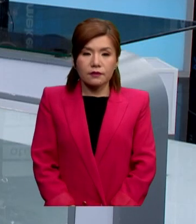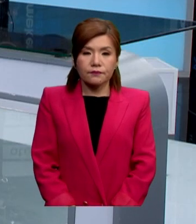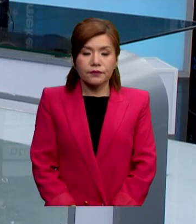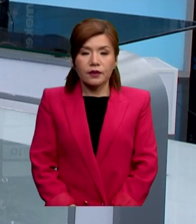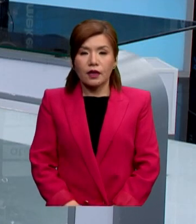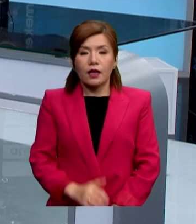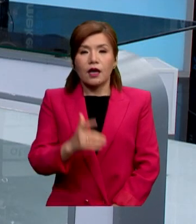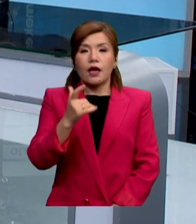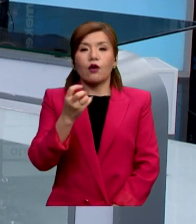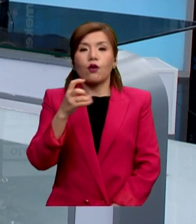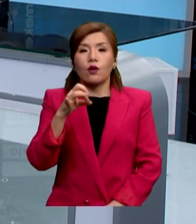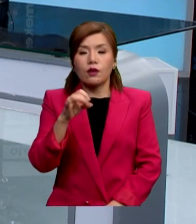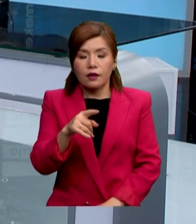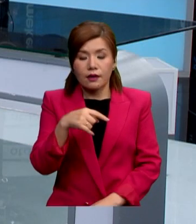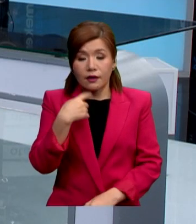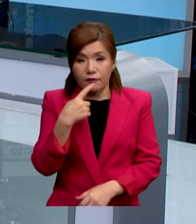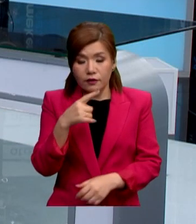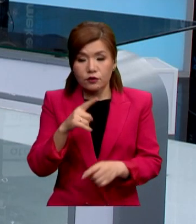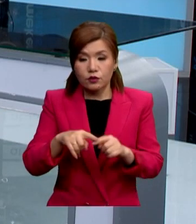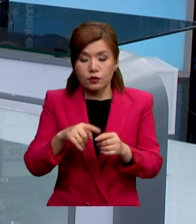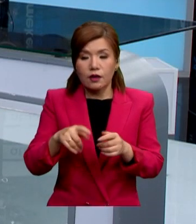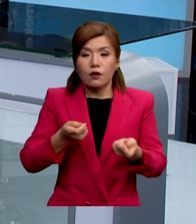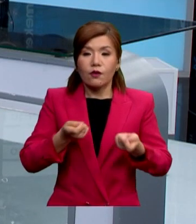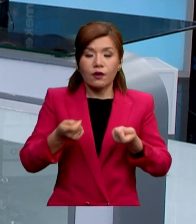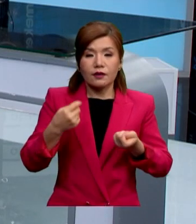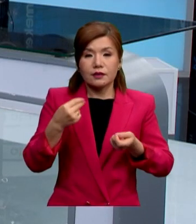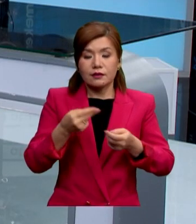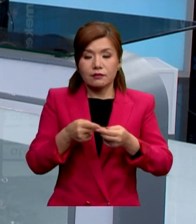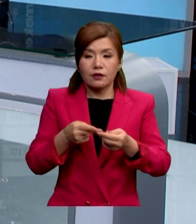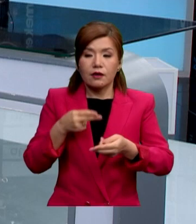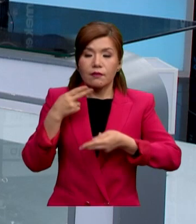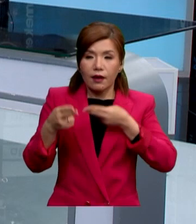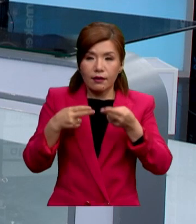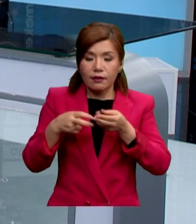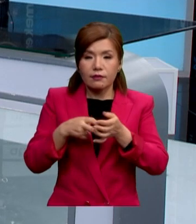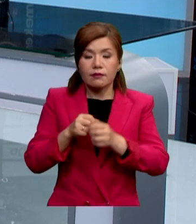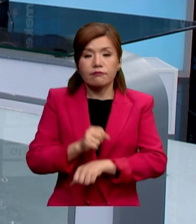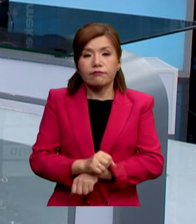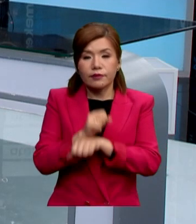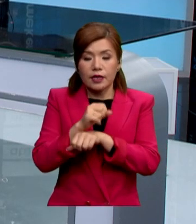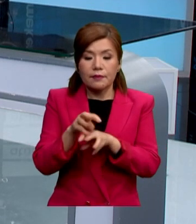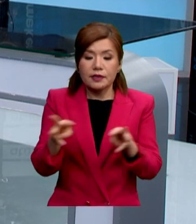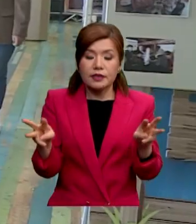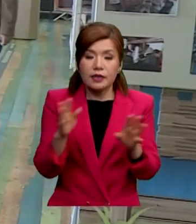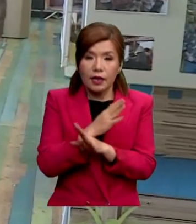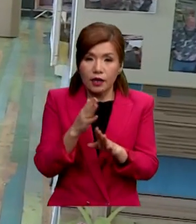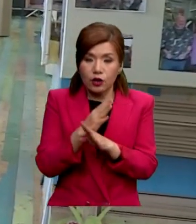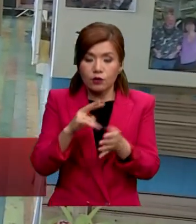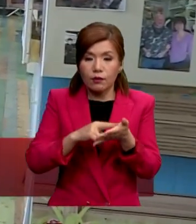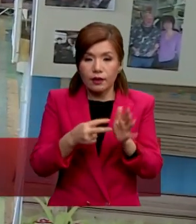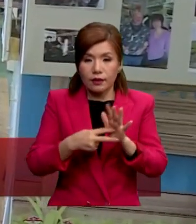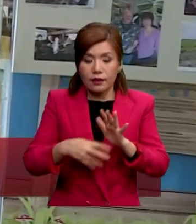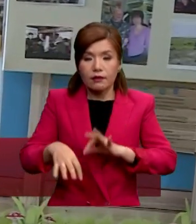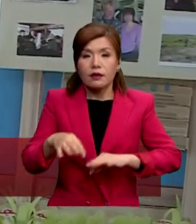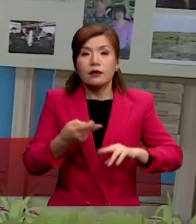экологи Казахстана пишут петицию на имя руководства страны опасения у них вызывают поправки которые Министерство экологии планируют внести